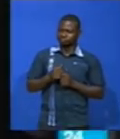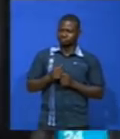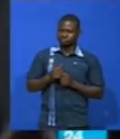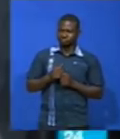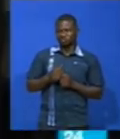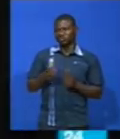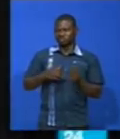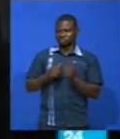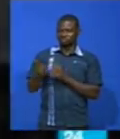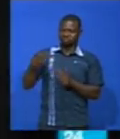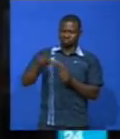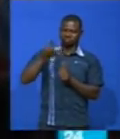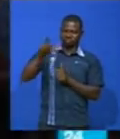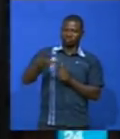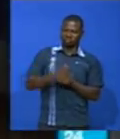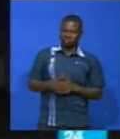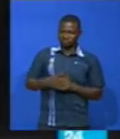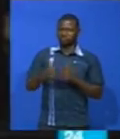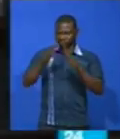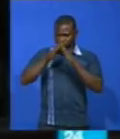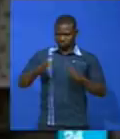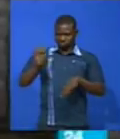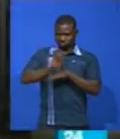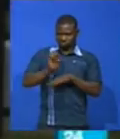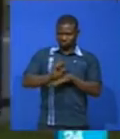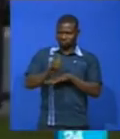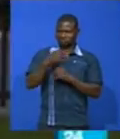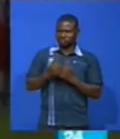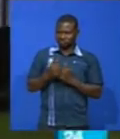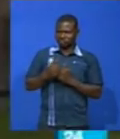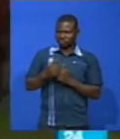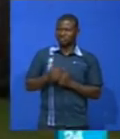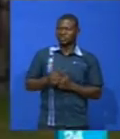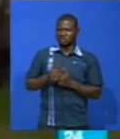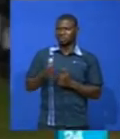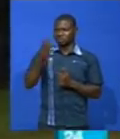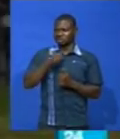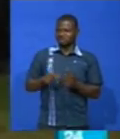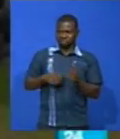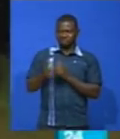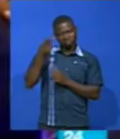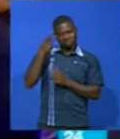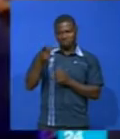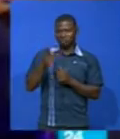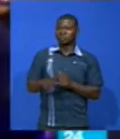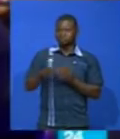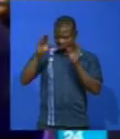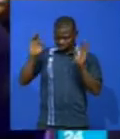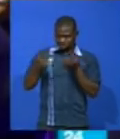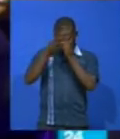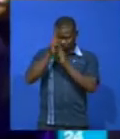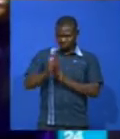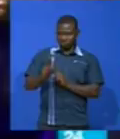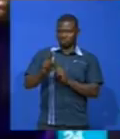loin, le temple Mason de Memphis. Des anonymes se pressent pour une cérémonie d'hommage au pasteur engagé.